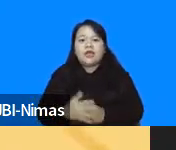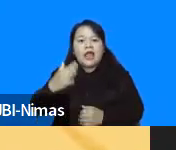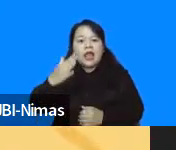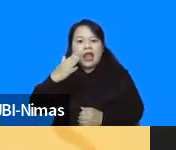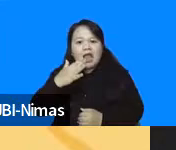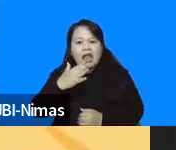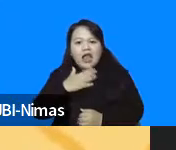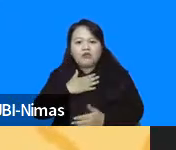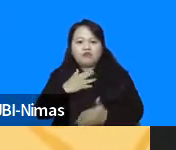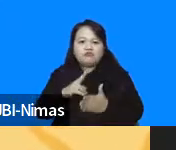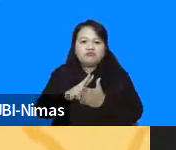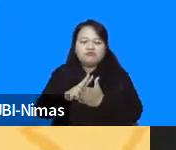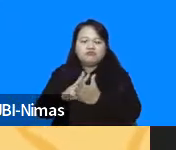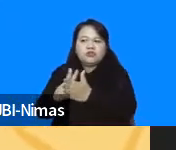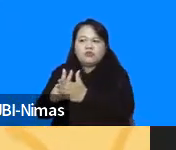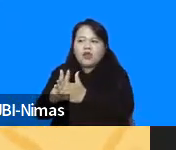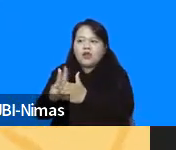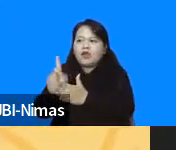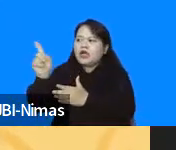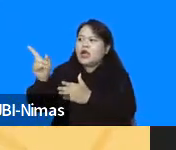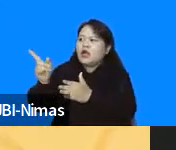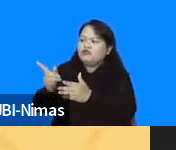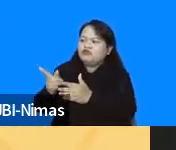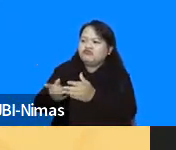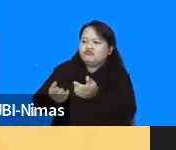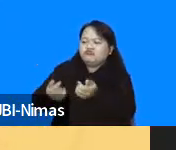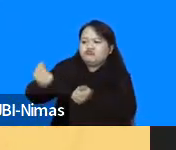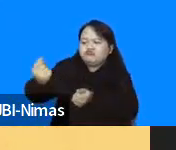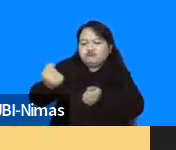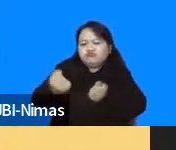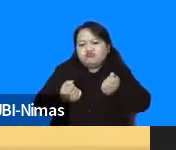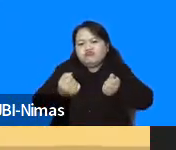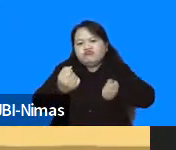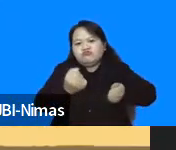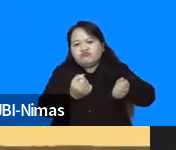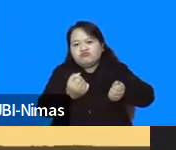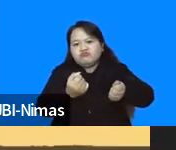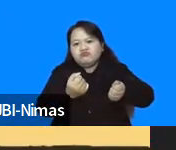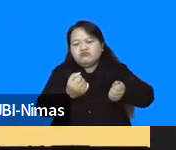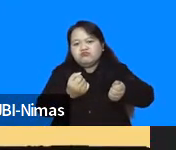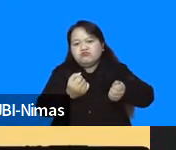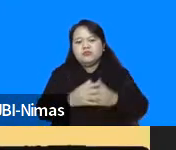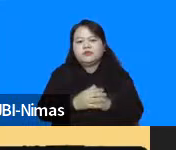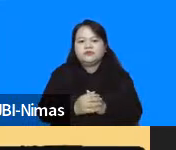Aku adalah penumpang dan engkau nahkodanya.